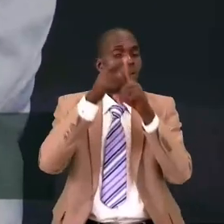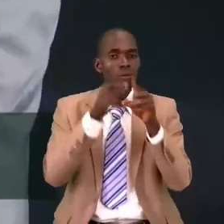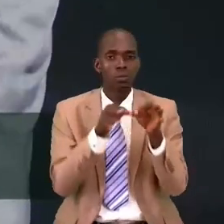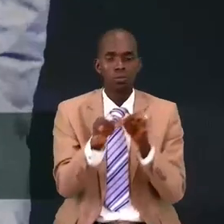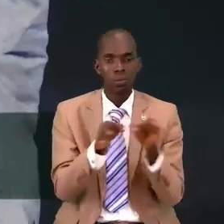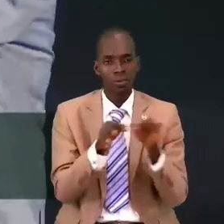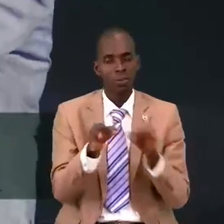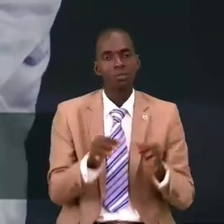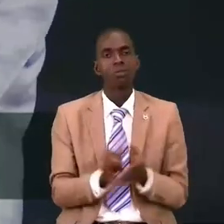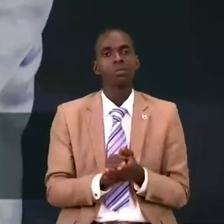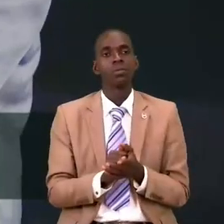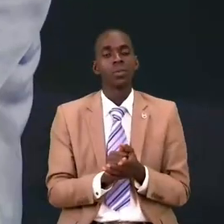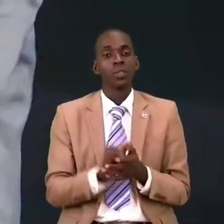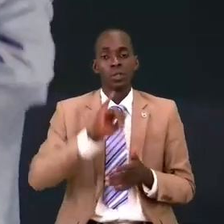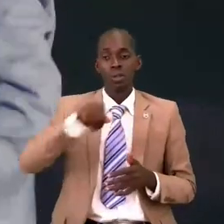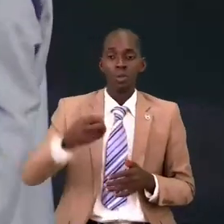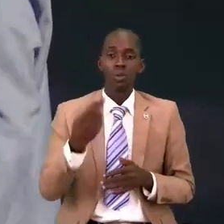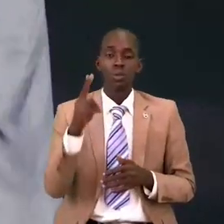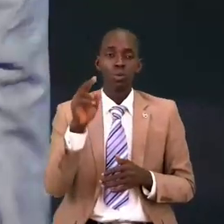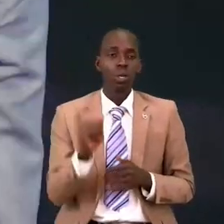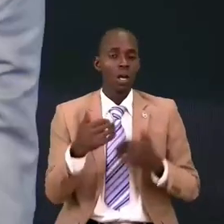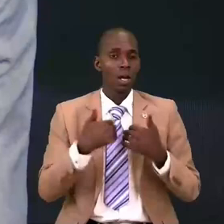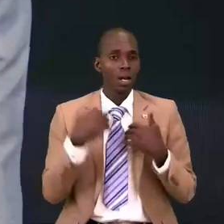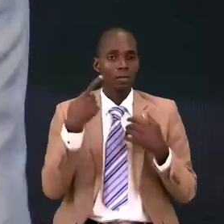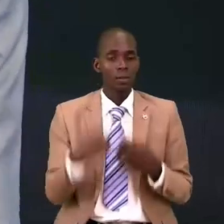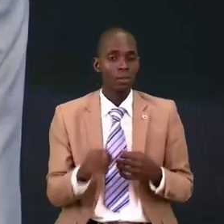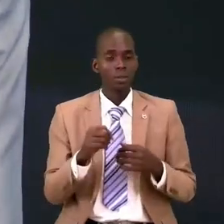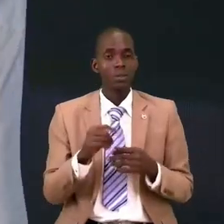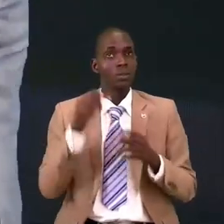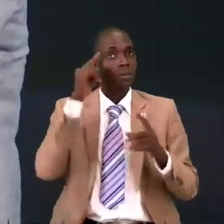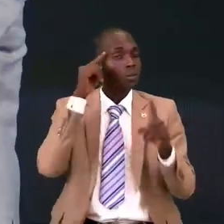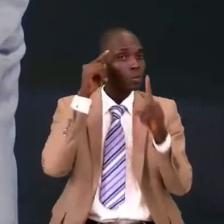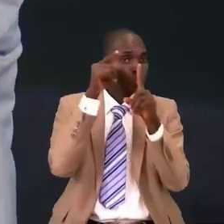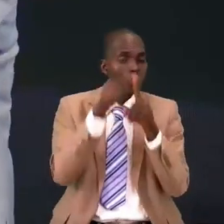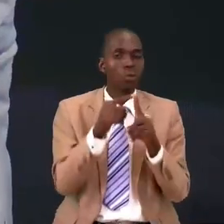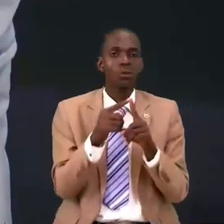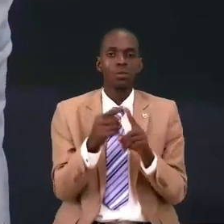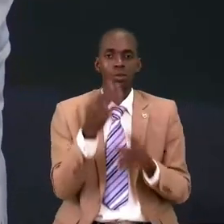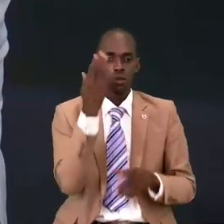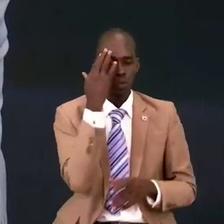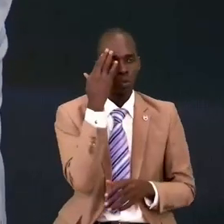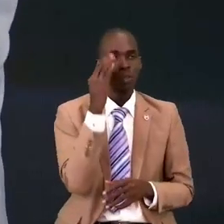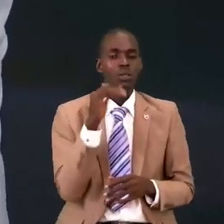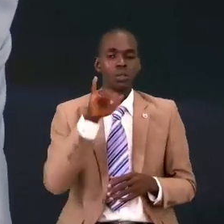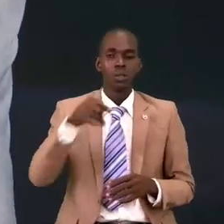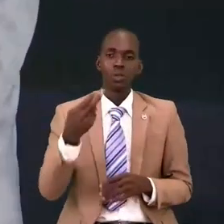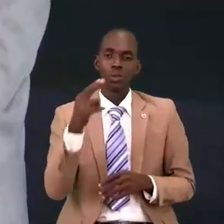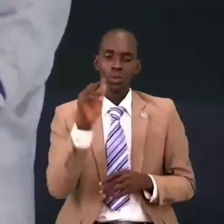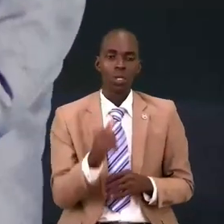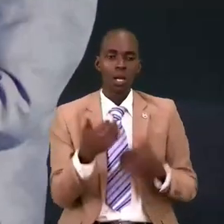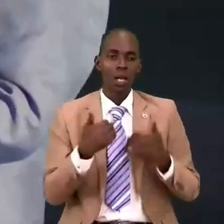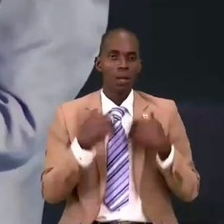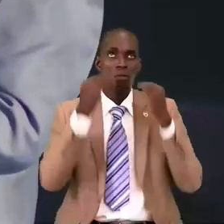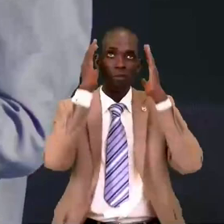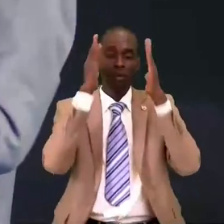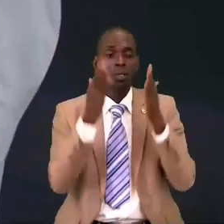qui était délimité. Il avait la concentration. Voici ce que tu dois faire. Tu dois conduire tout ce peuple-là,